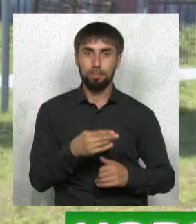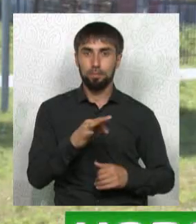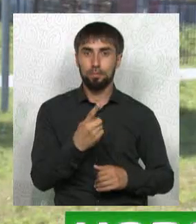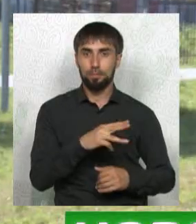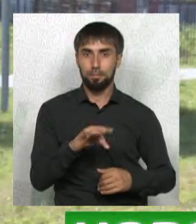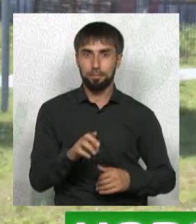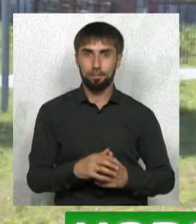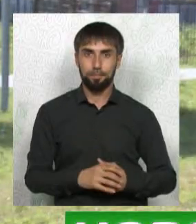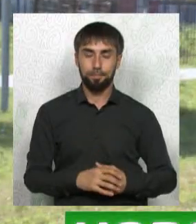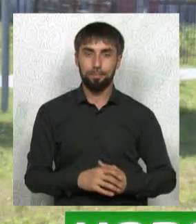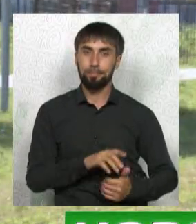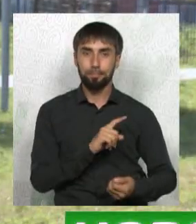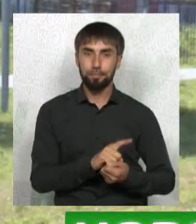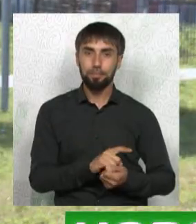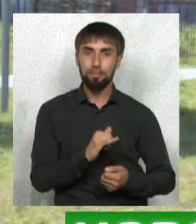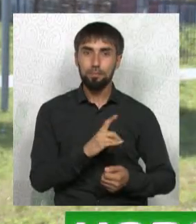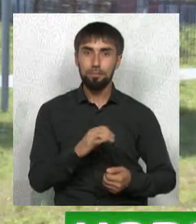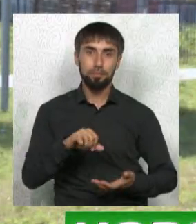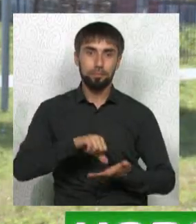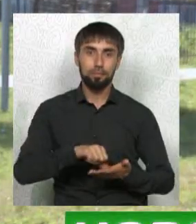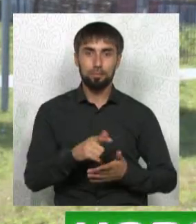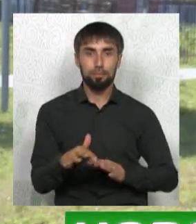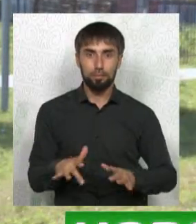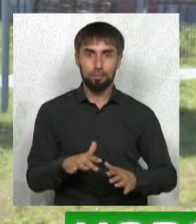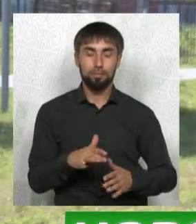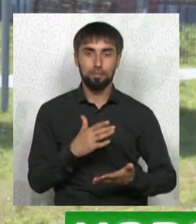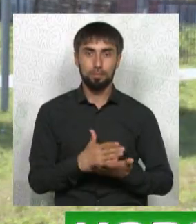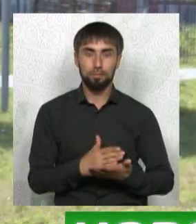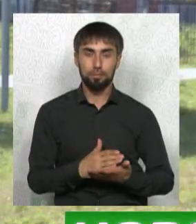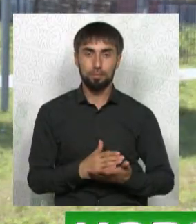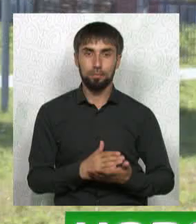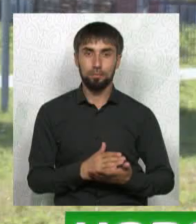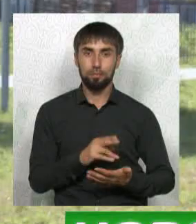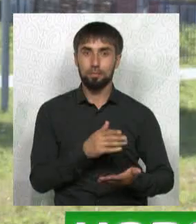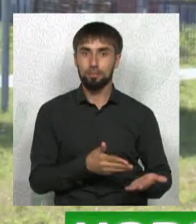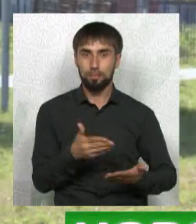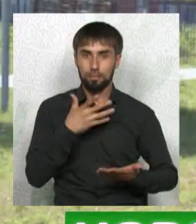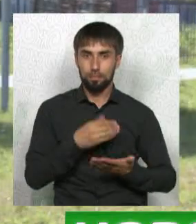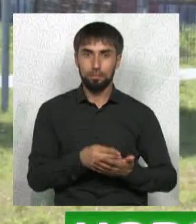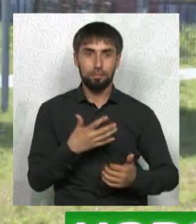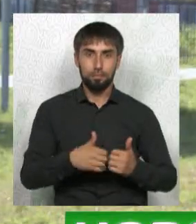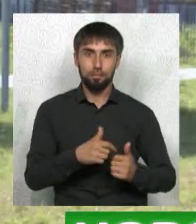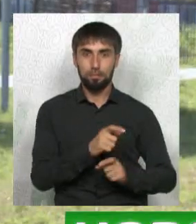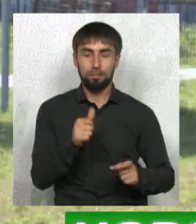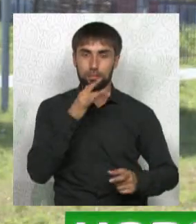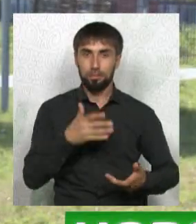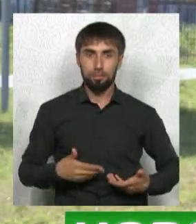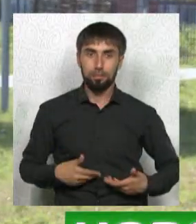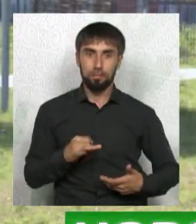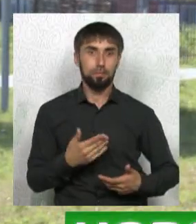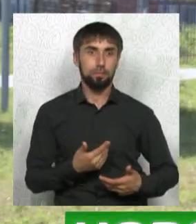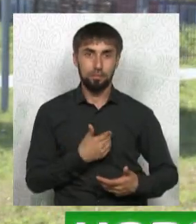1 000 000 рублей. Обязательным условием участия в этом мероприятии является привлечение собственных средств граждан, которые живут и